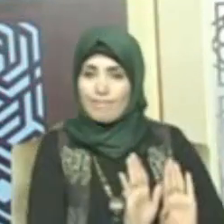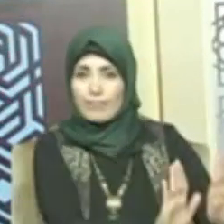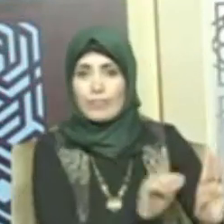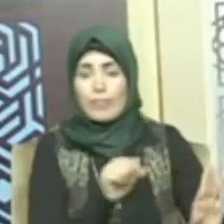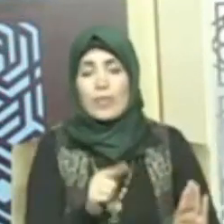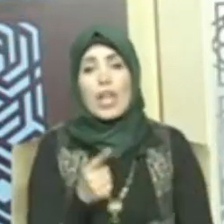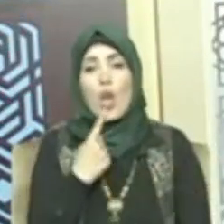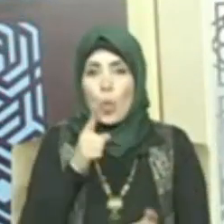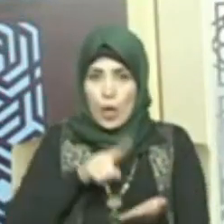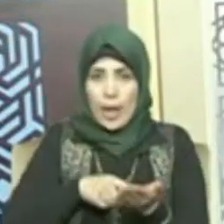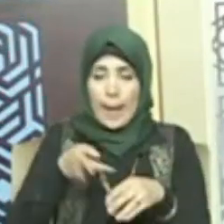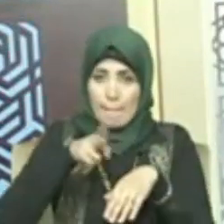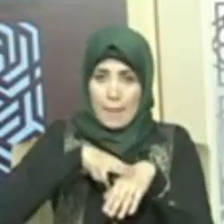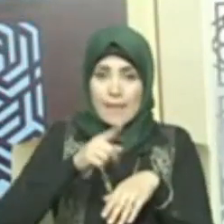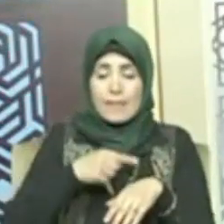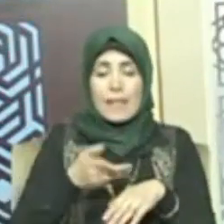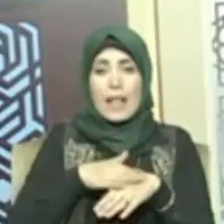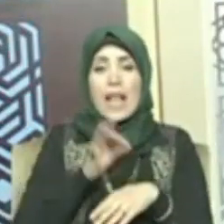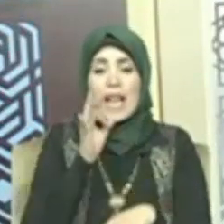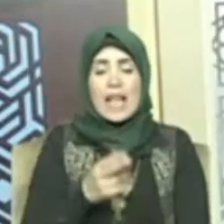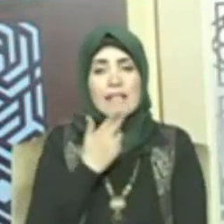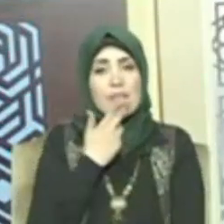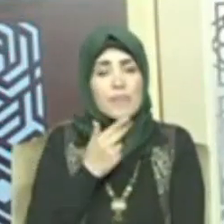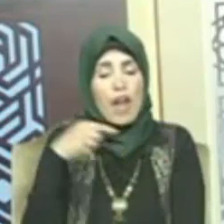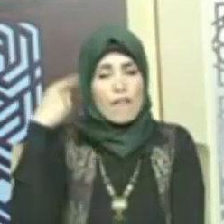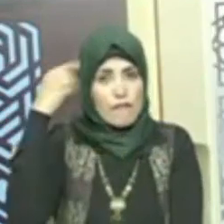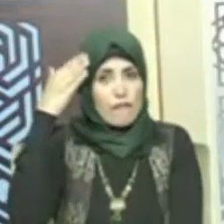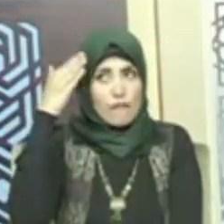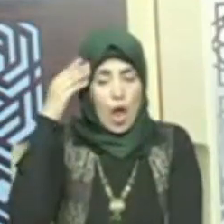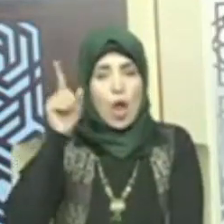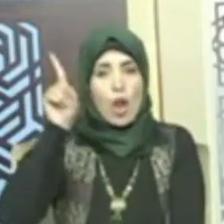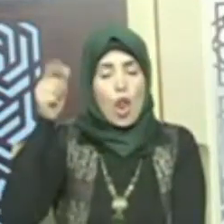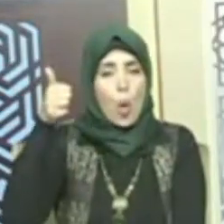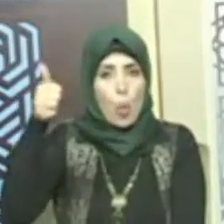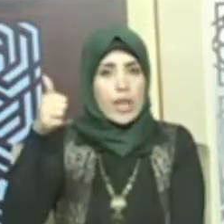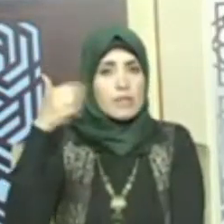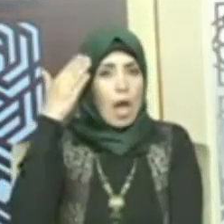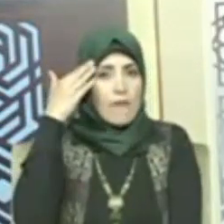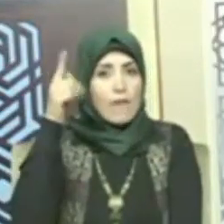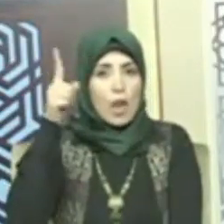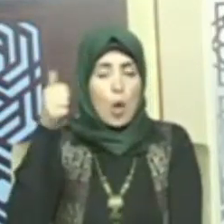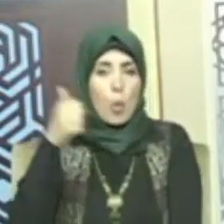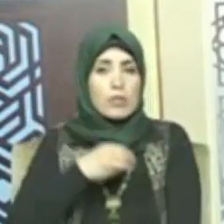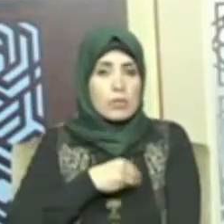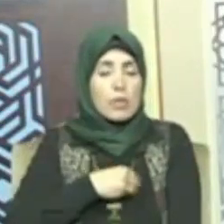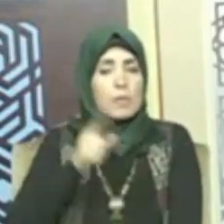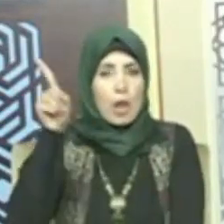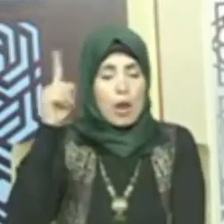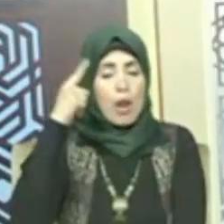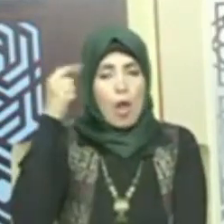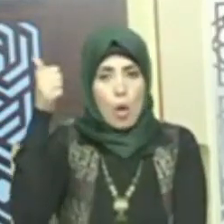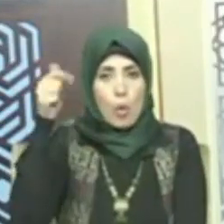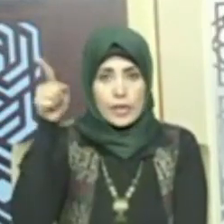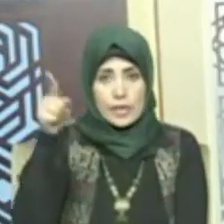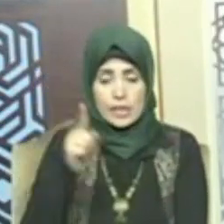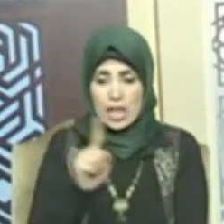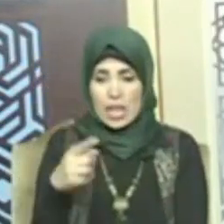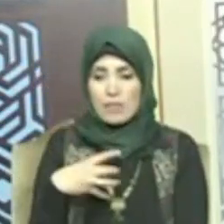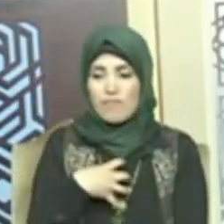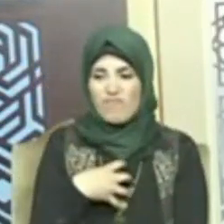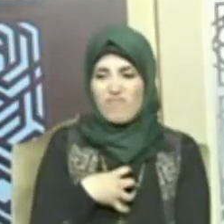إن علينا أن نحسن الظن بالله وأن نحسن الثقة في الله وألا نيأس الناس من رحمة